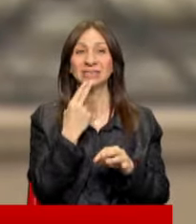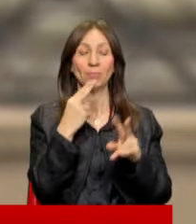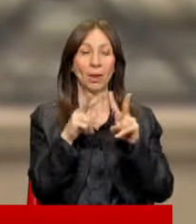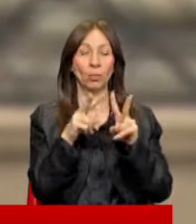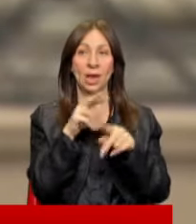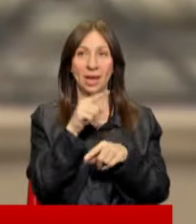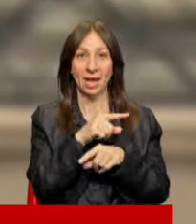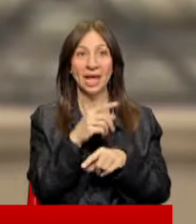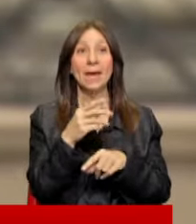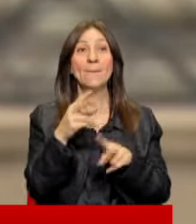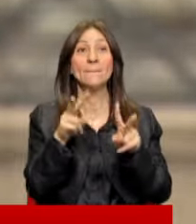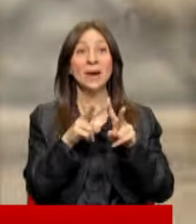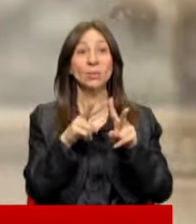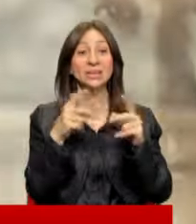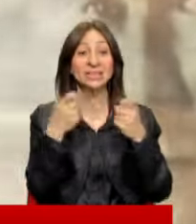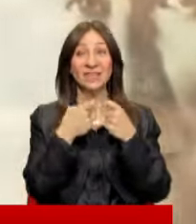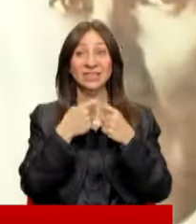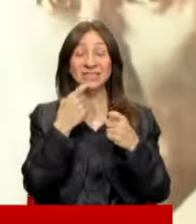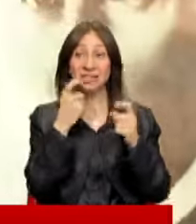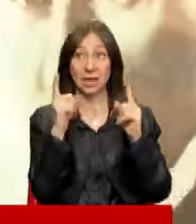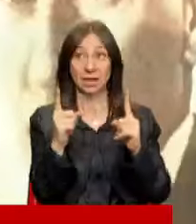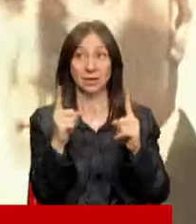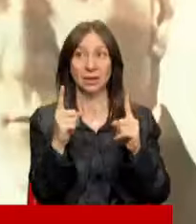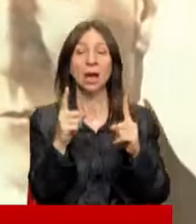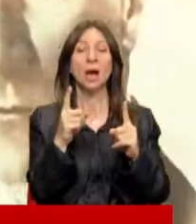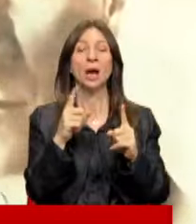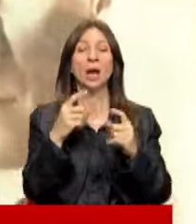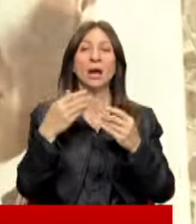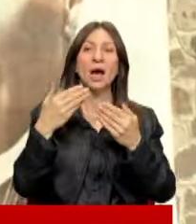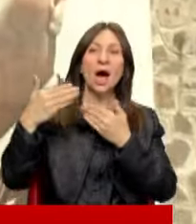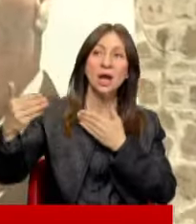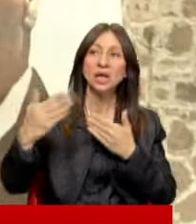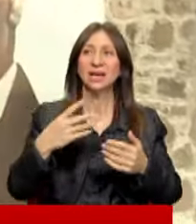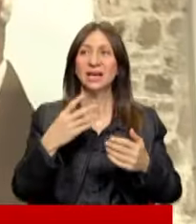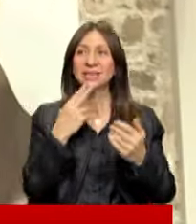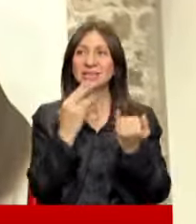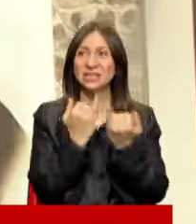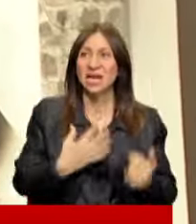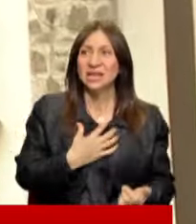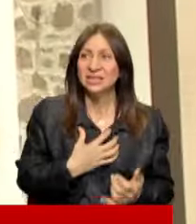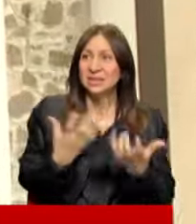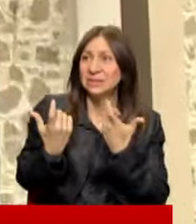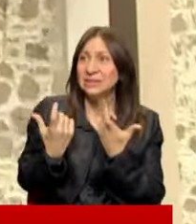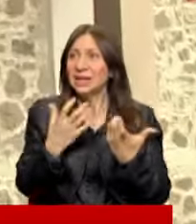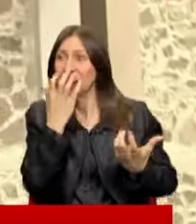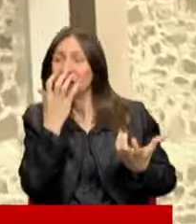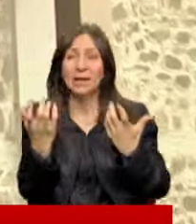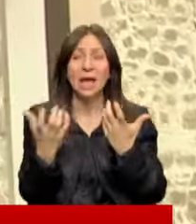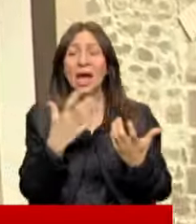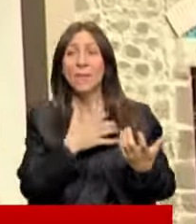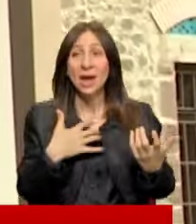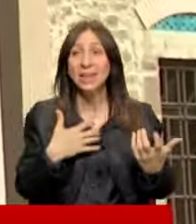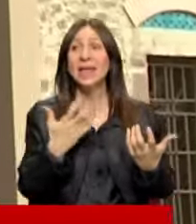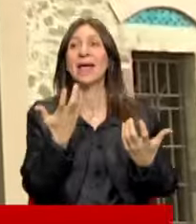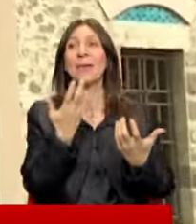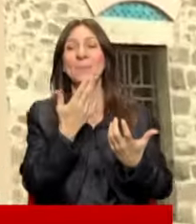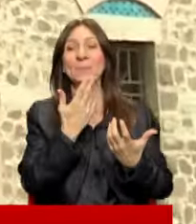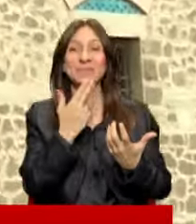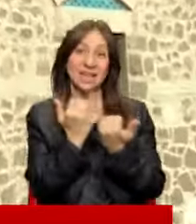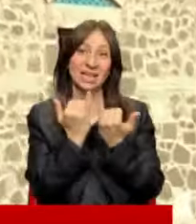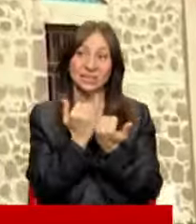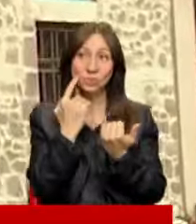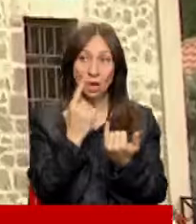Makbule. Makbule ve Savaş Yılları bölümünde de ayrı kaldıkları, endişeli beklentilerin olduğu bir süreç. Hem anne hem kız adına.